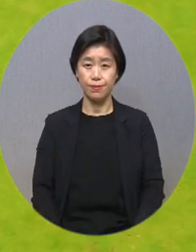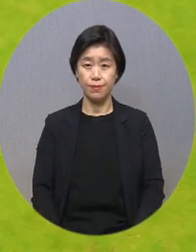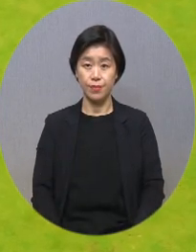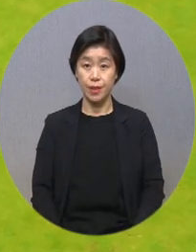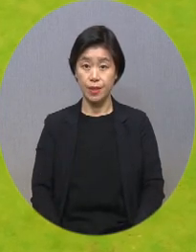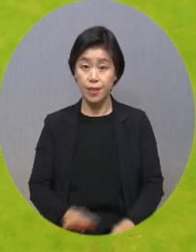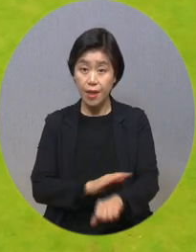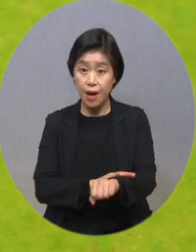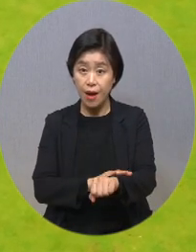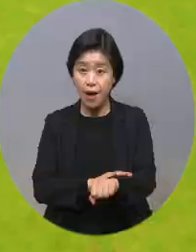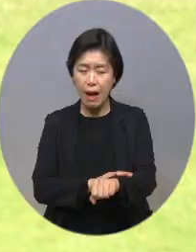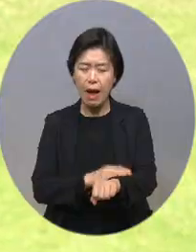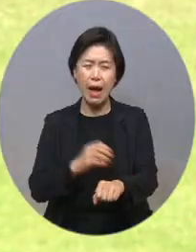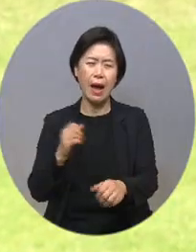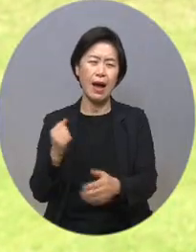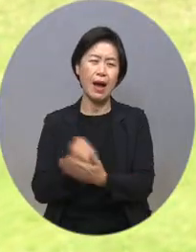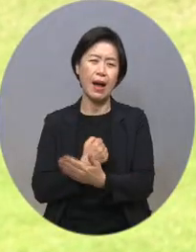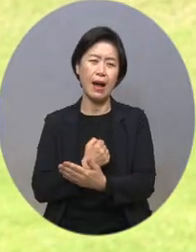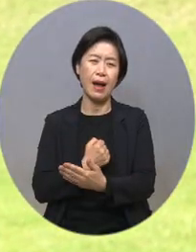나이스! 까비.